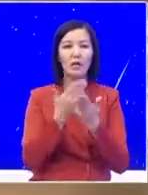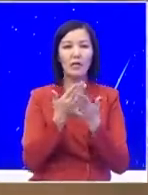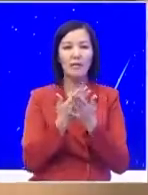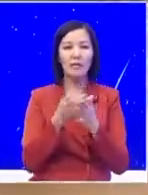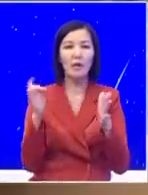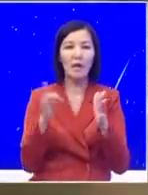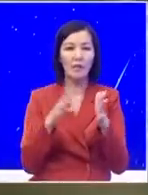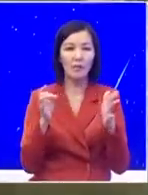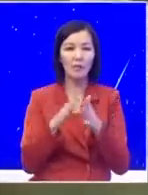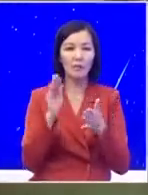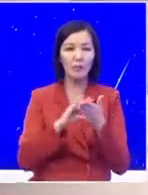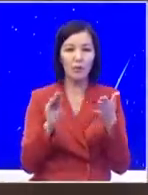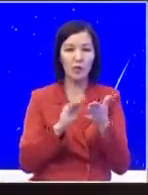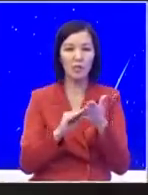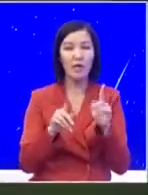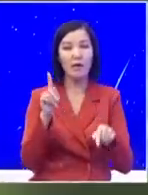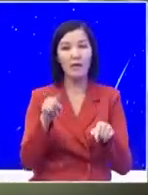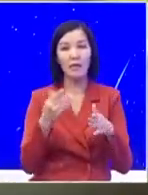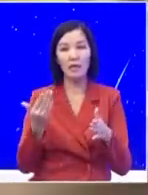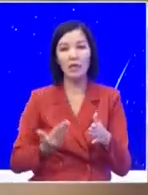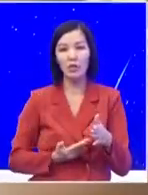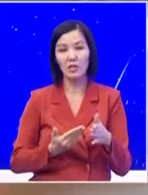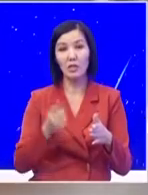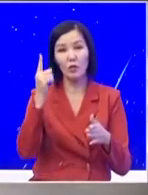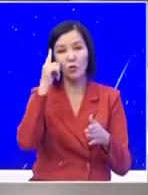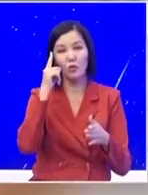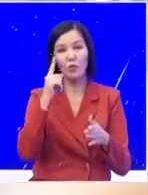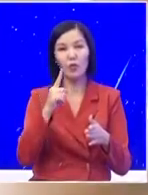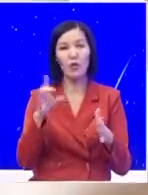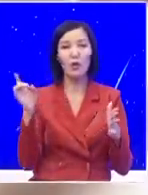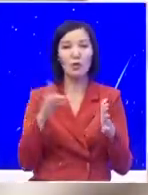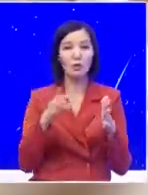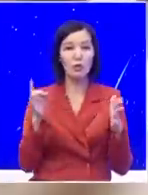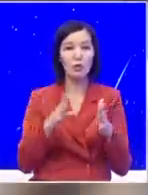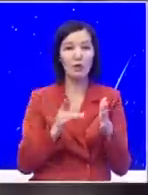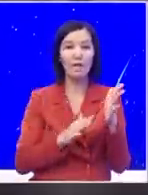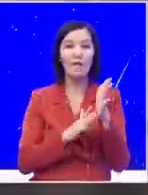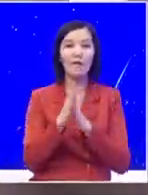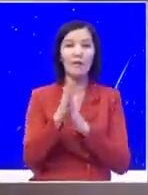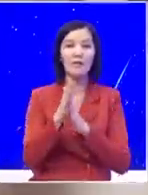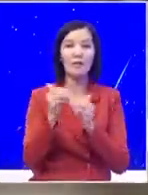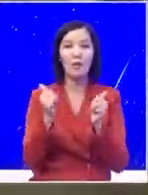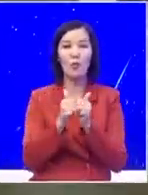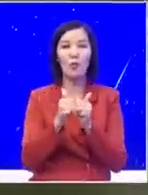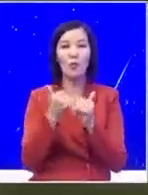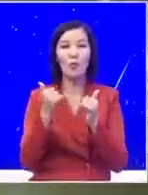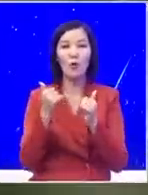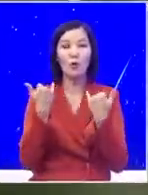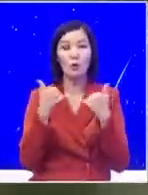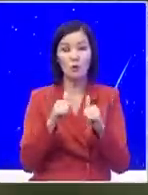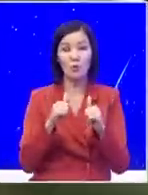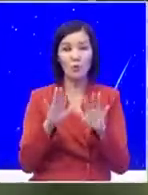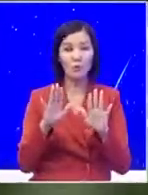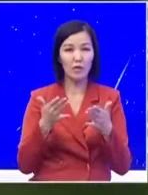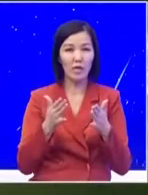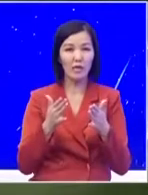проросли арбузы, пишет портал. Некоторые жители предполагают, что сочная ягода выросла у моря случайно. Возможно, арбузные